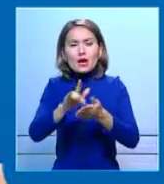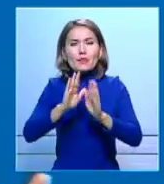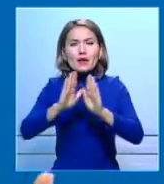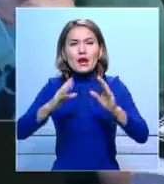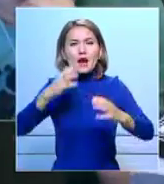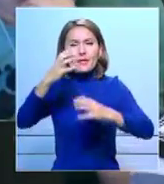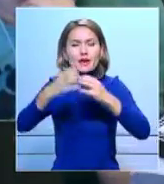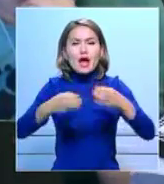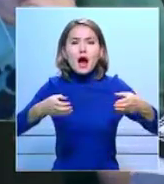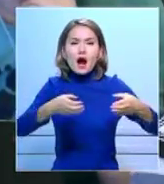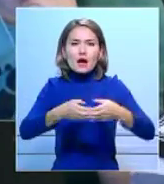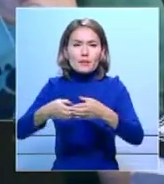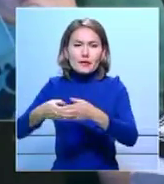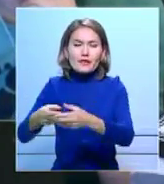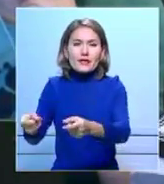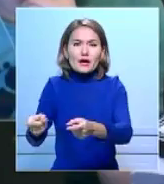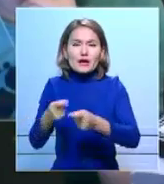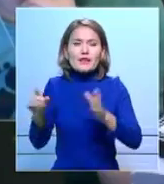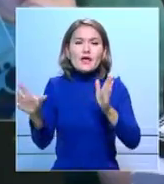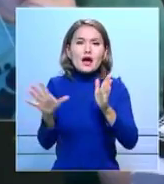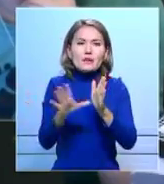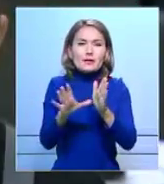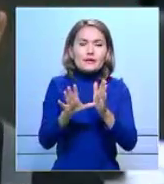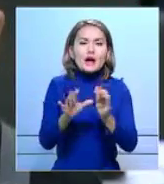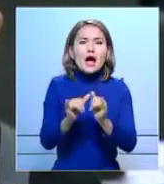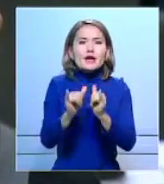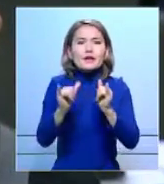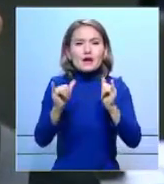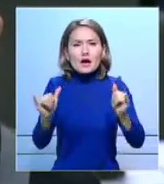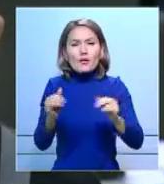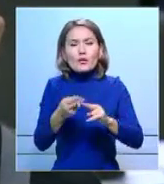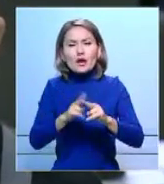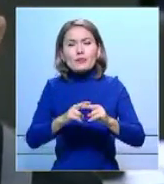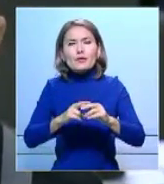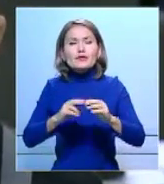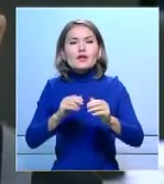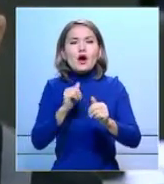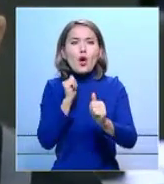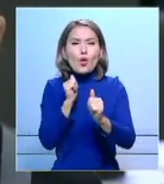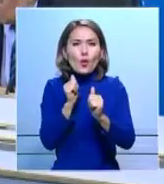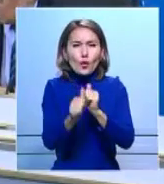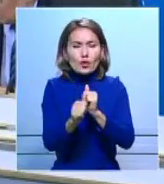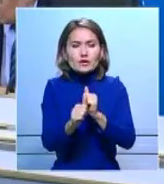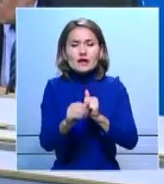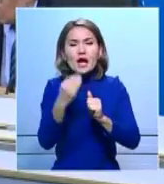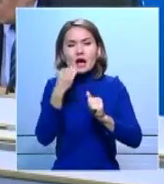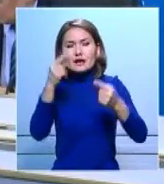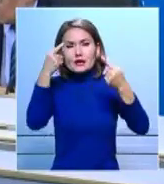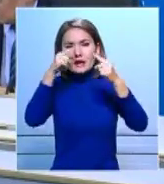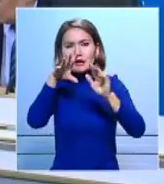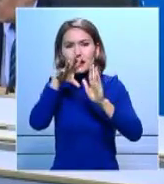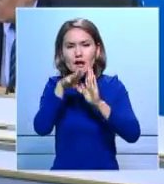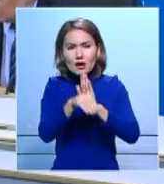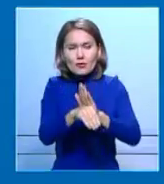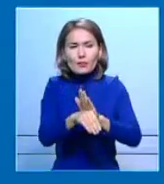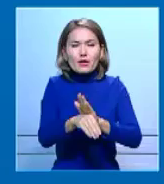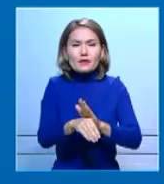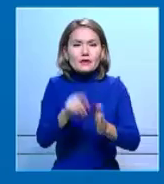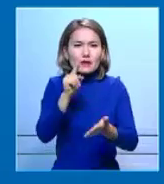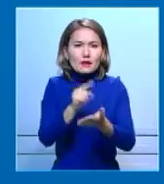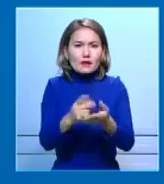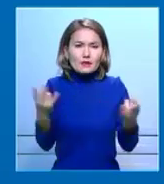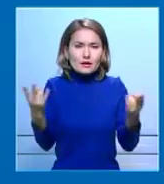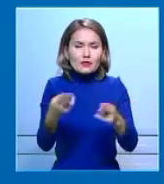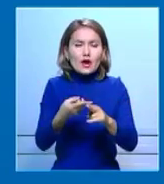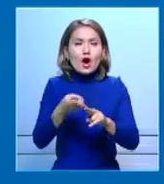көрмеге халықаралық компанияларды тарту. Энергетика және даму саласындағы әлемдегі озық тәжірибелерді меңгеріп, оны күнделікті өмірде пайдалануға күш